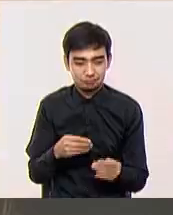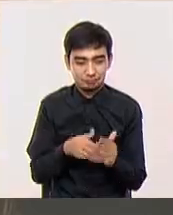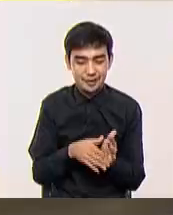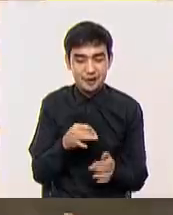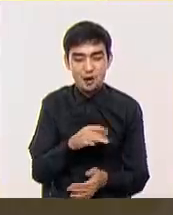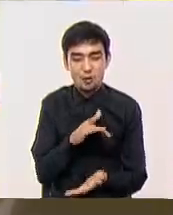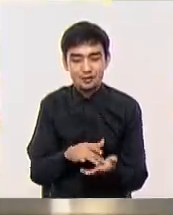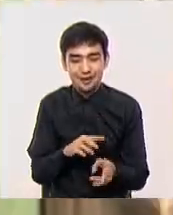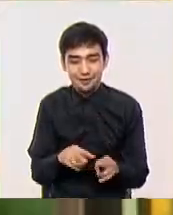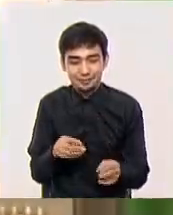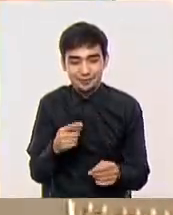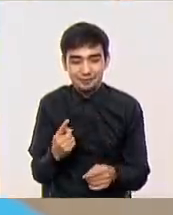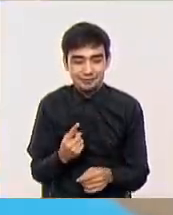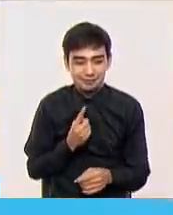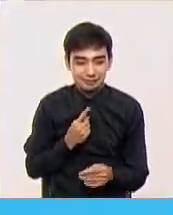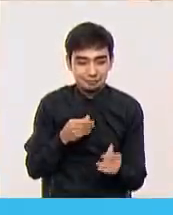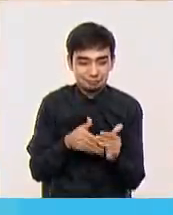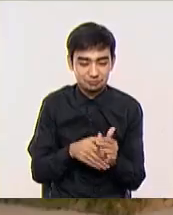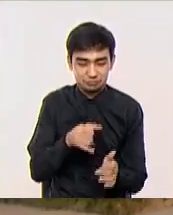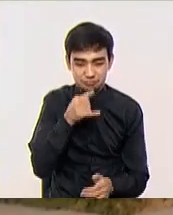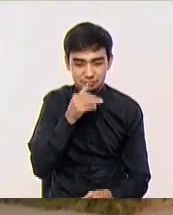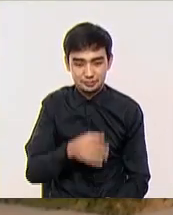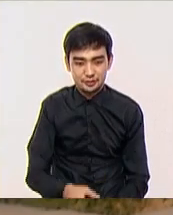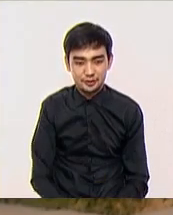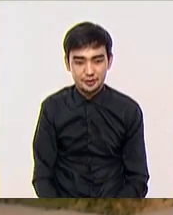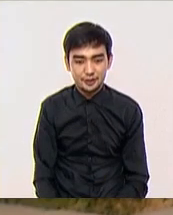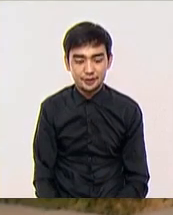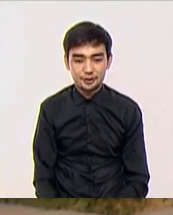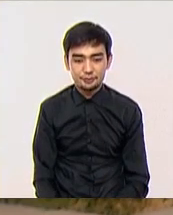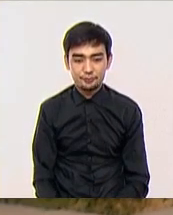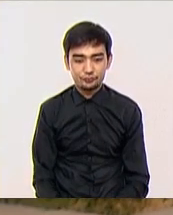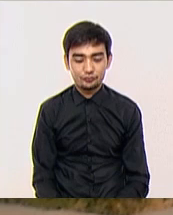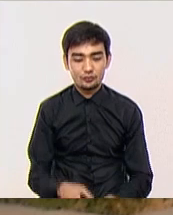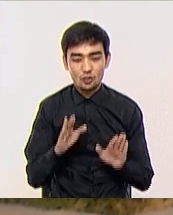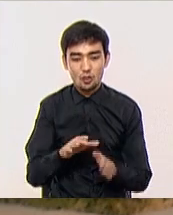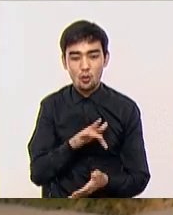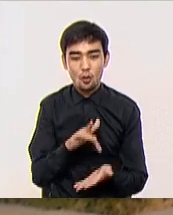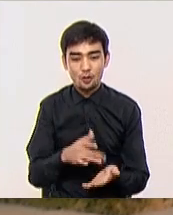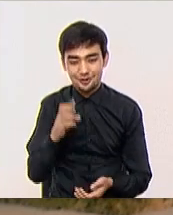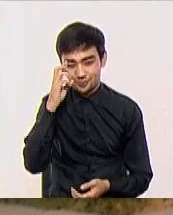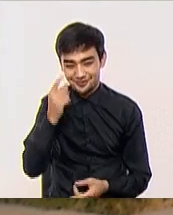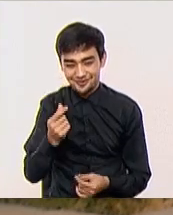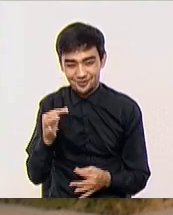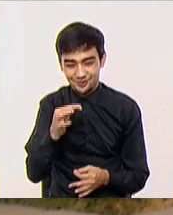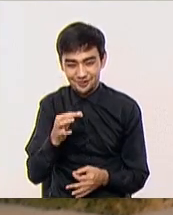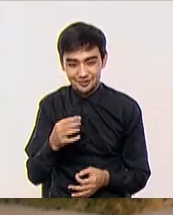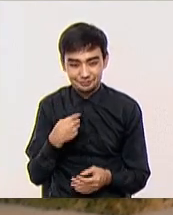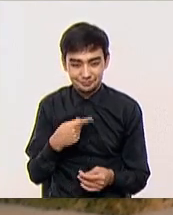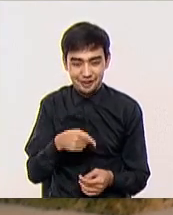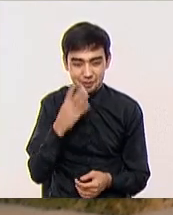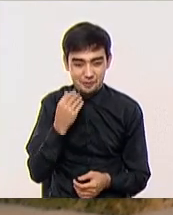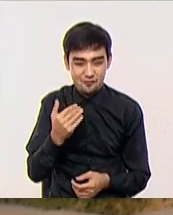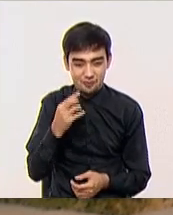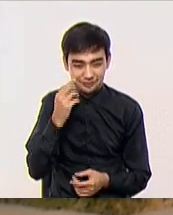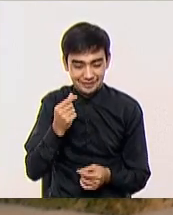в одиночку такие расходы не осилит. За счет только городского бюджета город не осилит этот